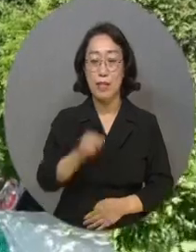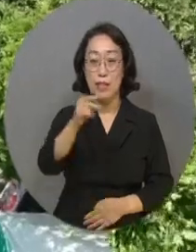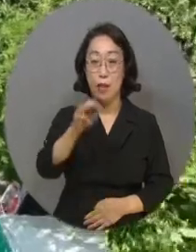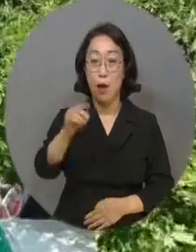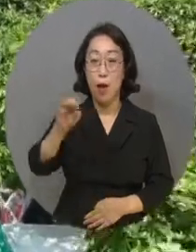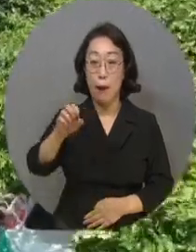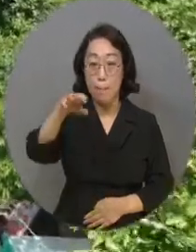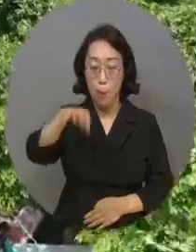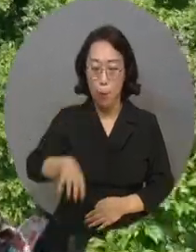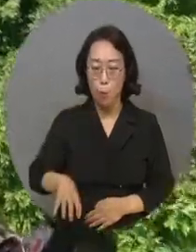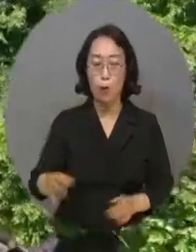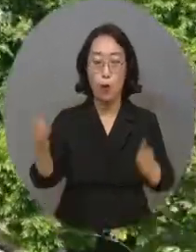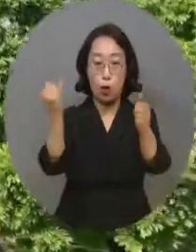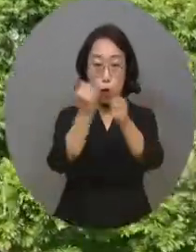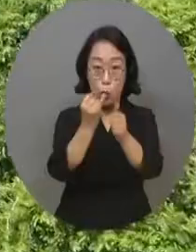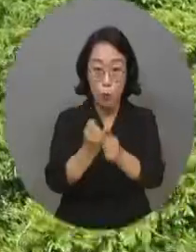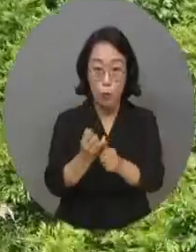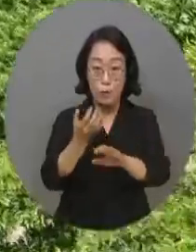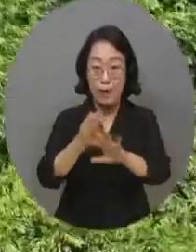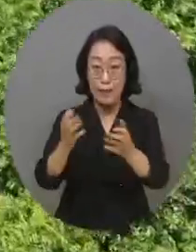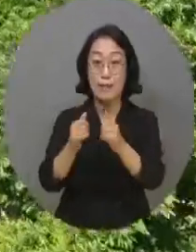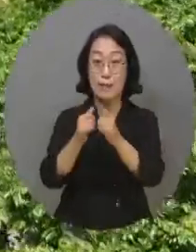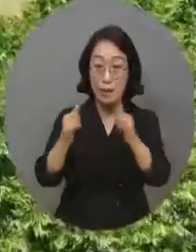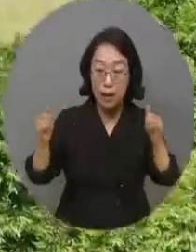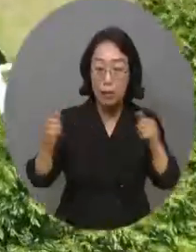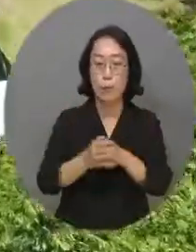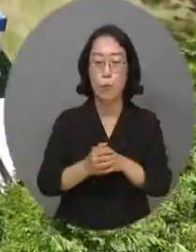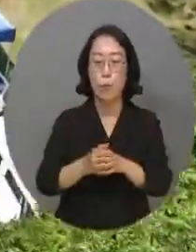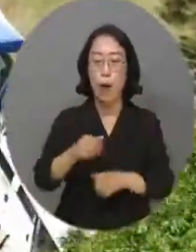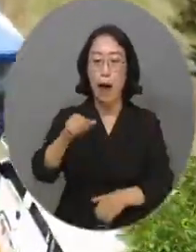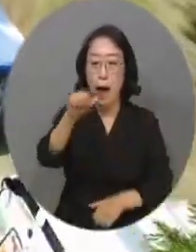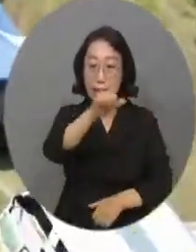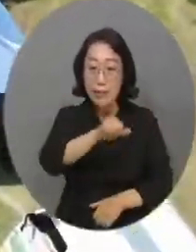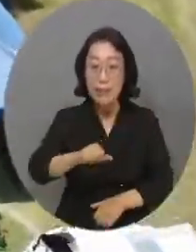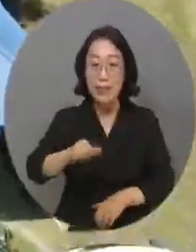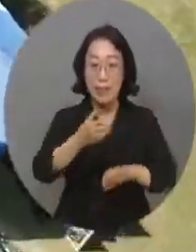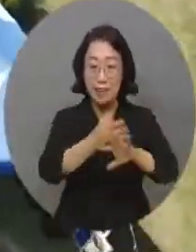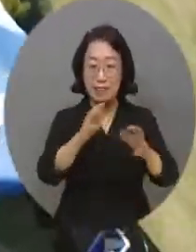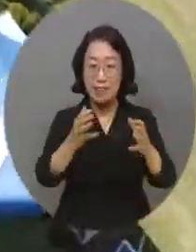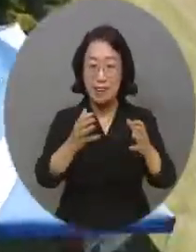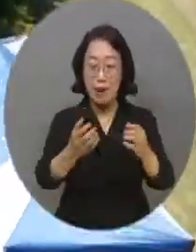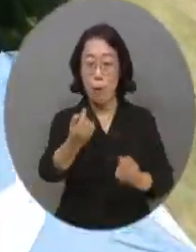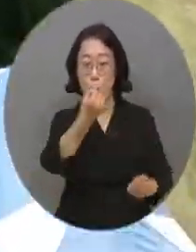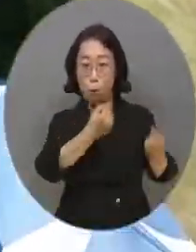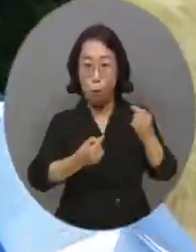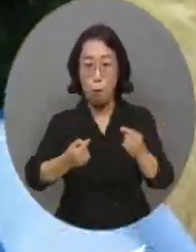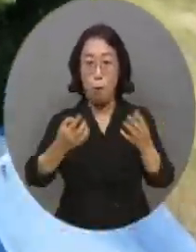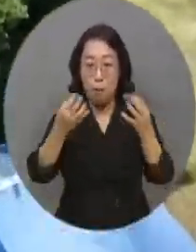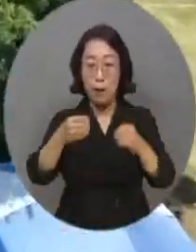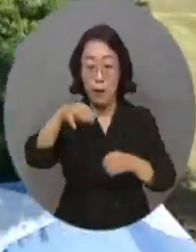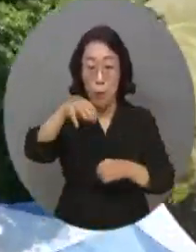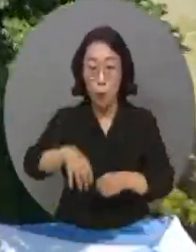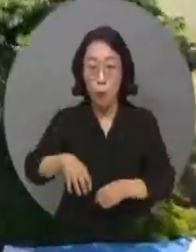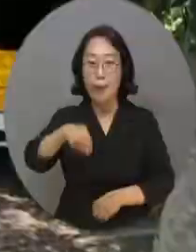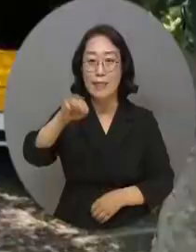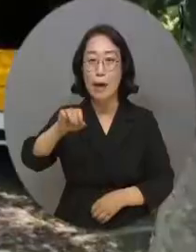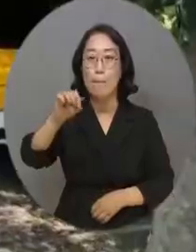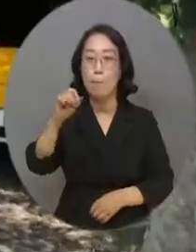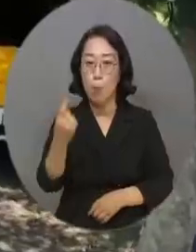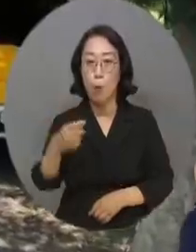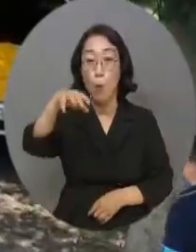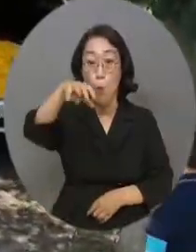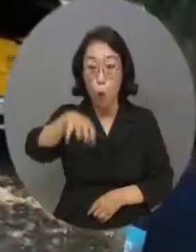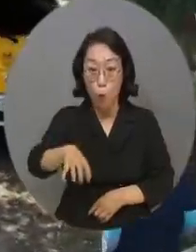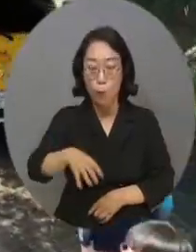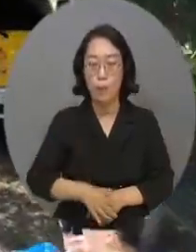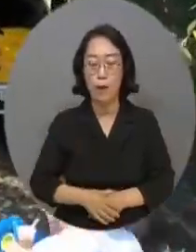영암군은 결혼 이주 여성과 이주 노동자 등 아시아계 외국인 주민이 많은 3호읍의 지역 특성을 살려